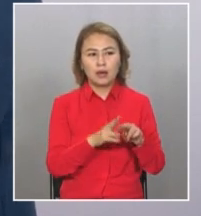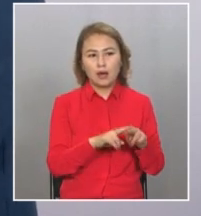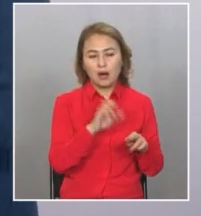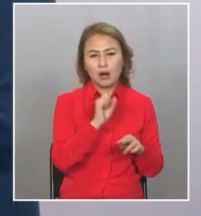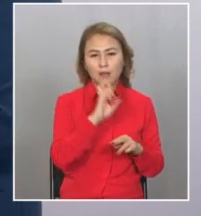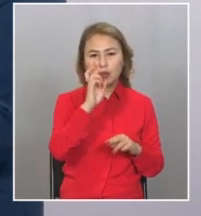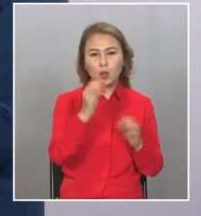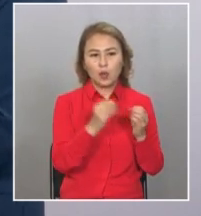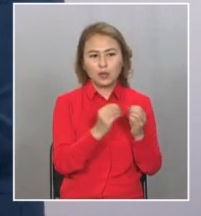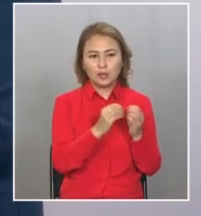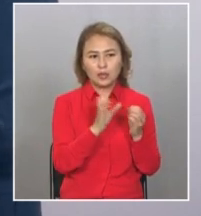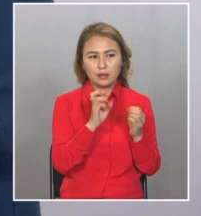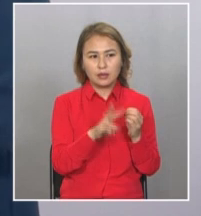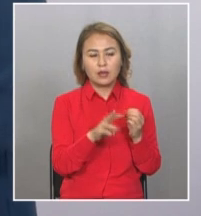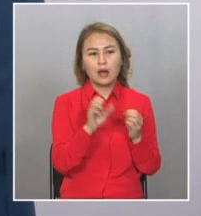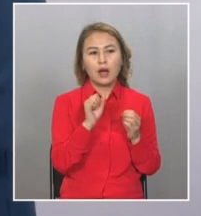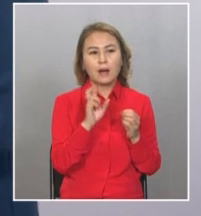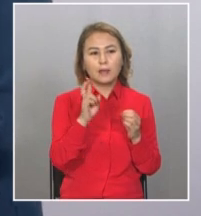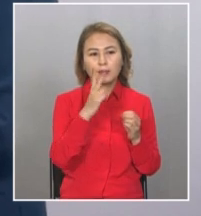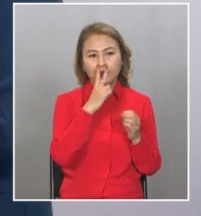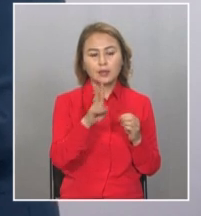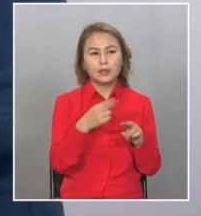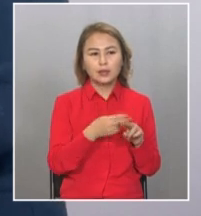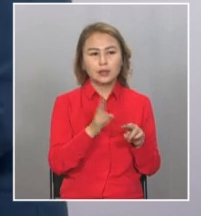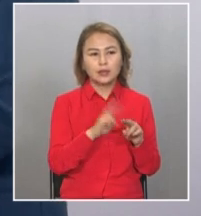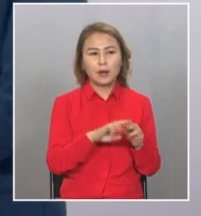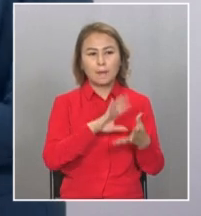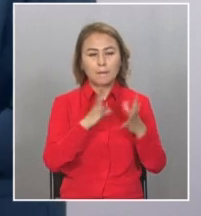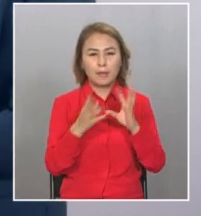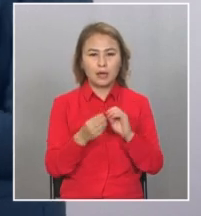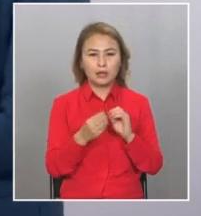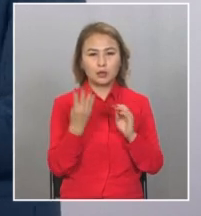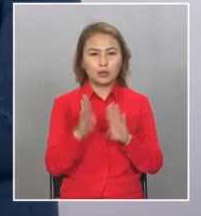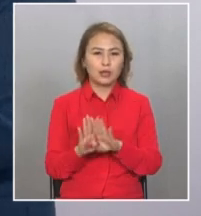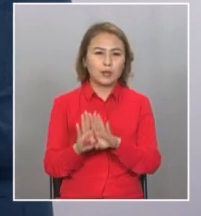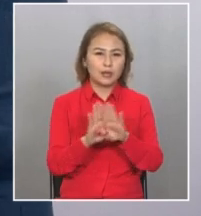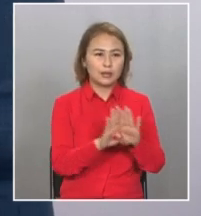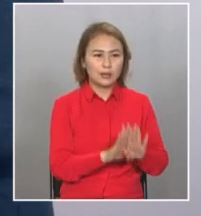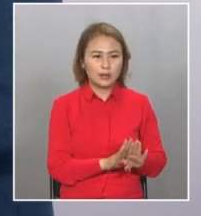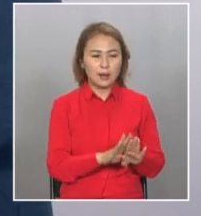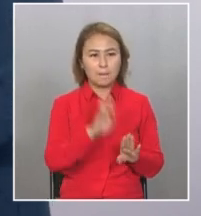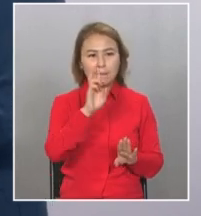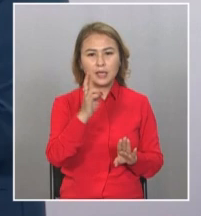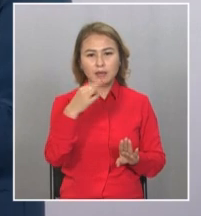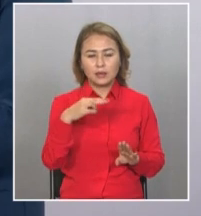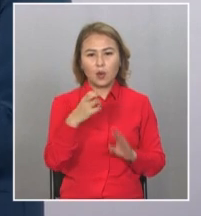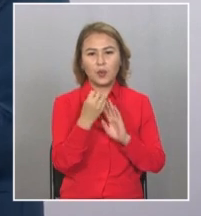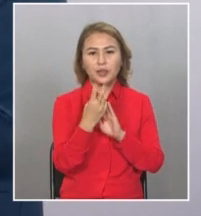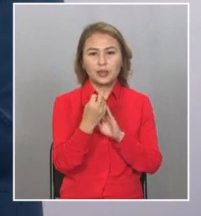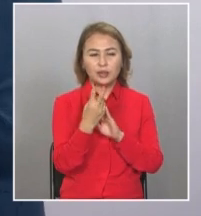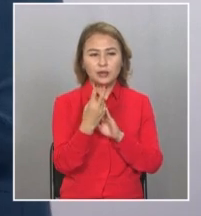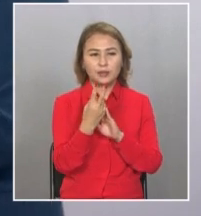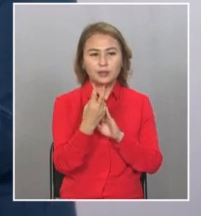қабырғасы 10 сантиметрге тең, АБ қабырғасын қарастырайық, өйткені барлық 4 қабырғасы да тең. БД диагоналі 12-ге тең